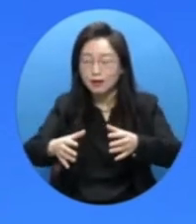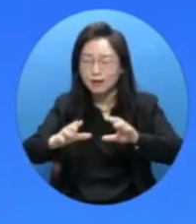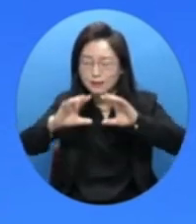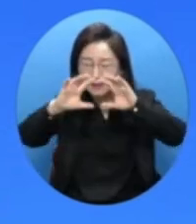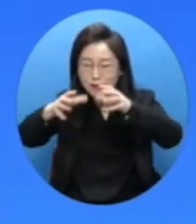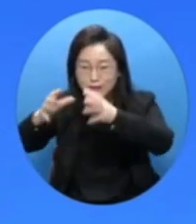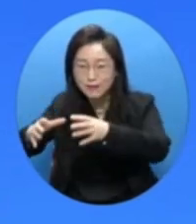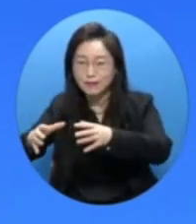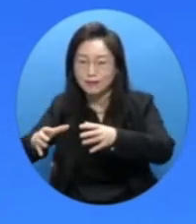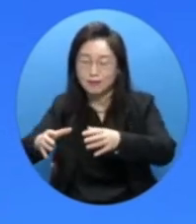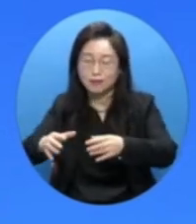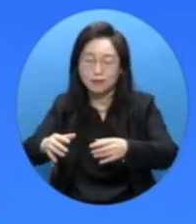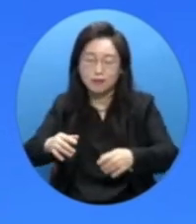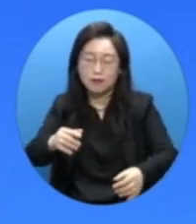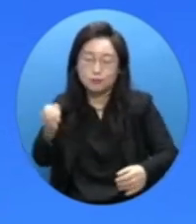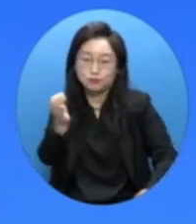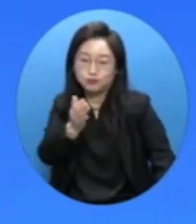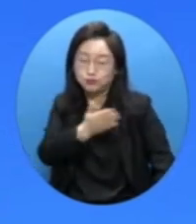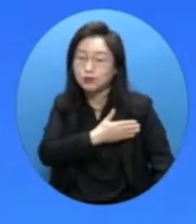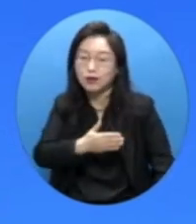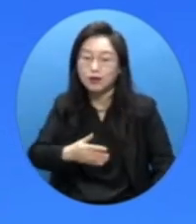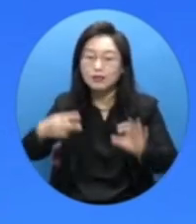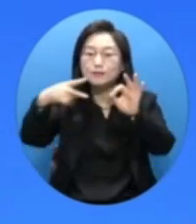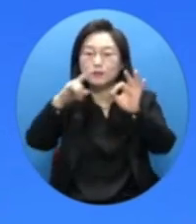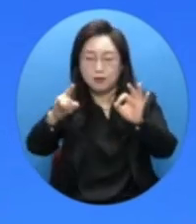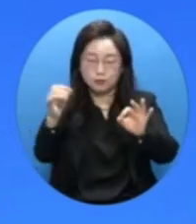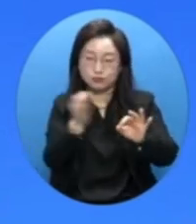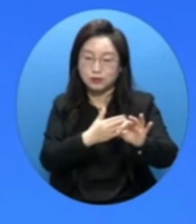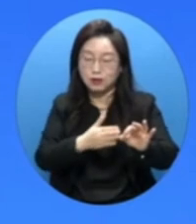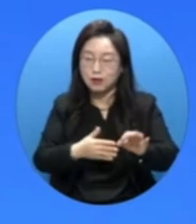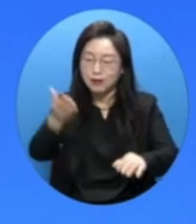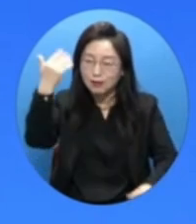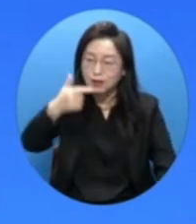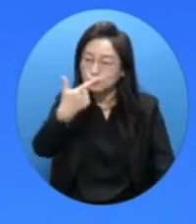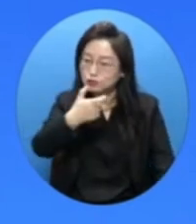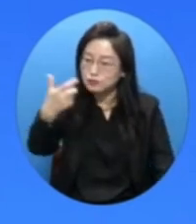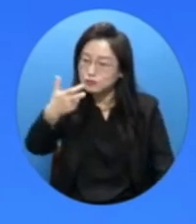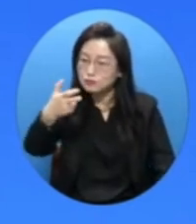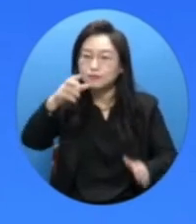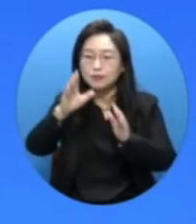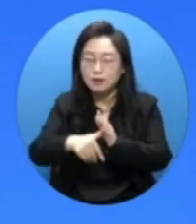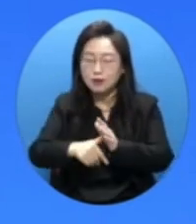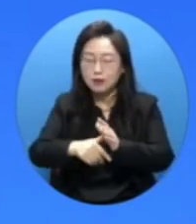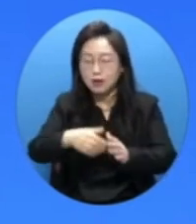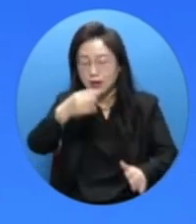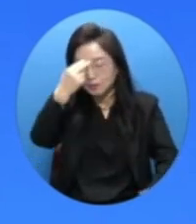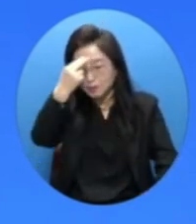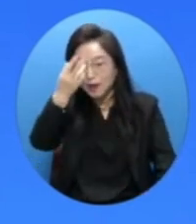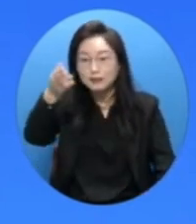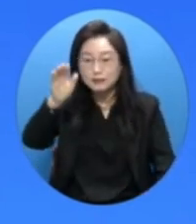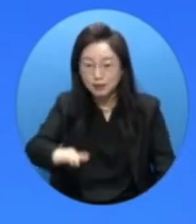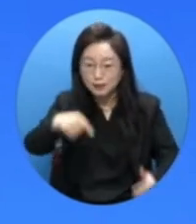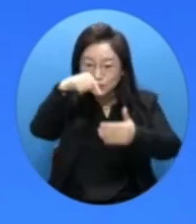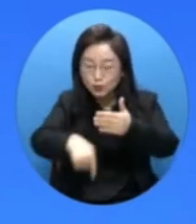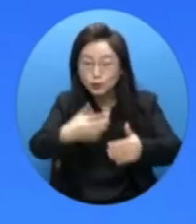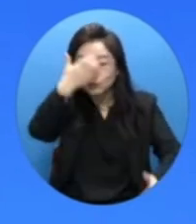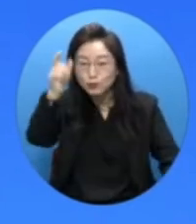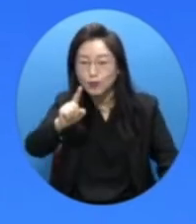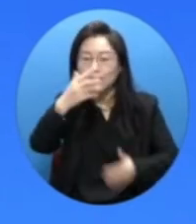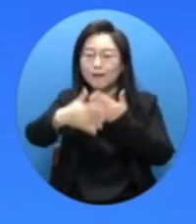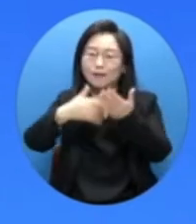10대 경쟁되고 있는 것을 알았습니까 60년대 70년대 우리는 너무나 힘들고 어려운 시간을 보냈습니다 그럼 우리는 꿈꿨습니다 우리 대한민국